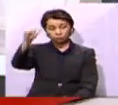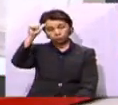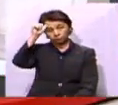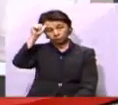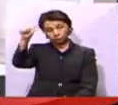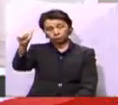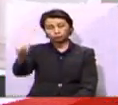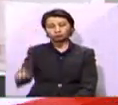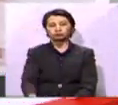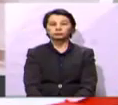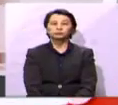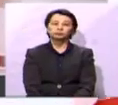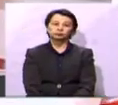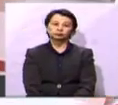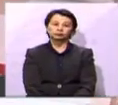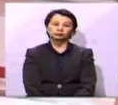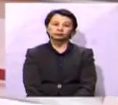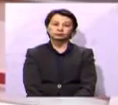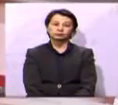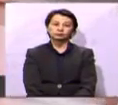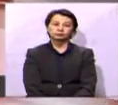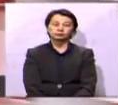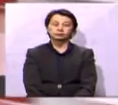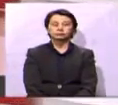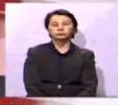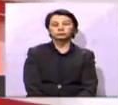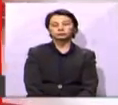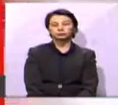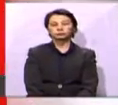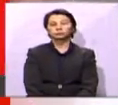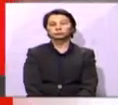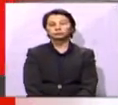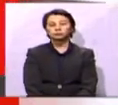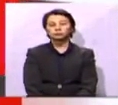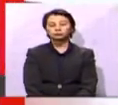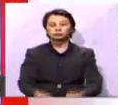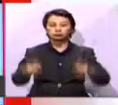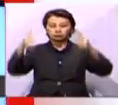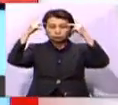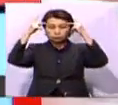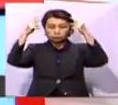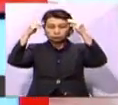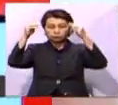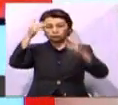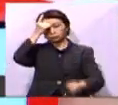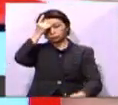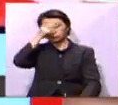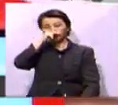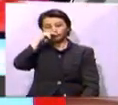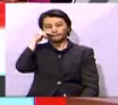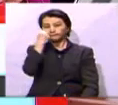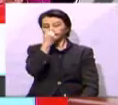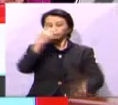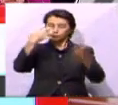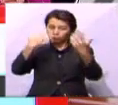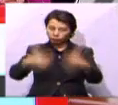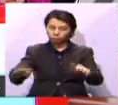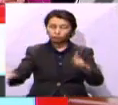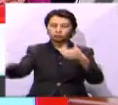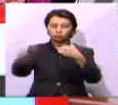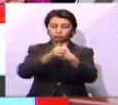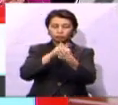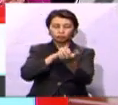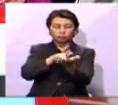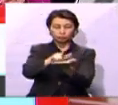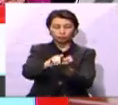Assalamualaikum, saya Muhammad Akhtar Haji Hamzah. Dan saya Syuhaidah Arifin. Perdana Menteri Datuk Seri Najib Tun Razak selamat kembali ke tanah